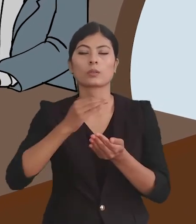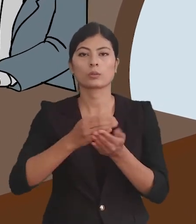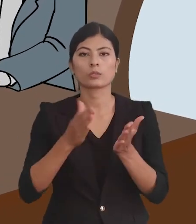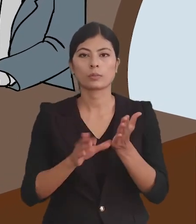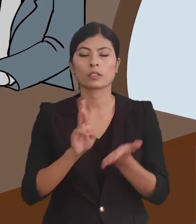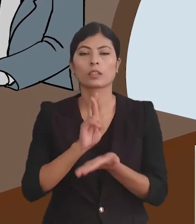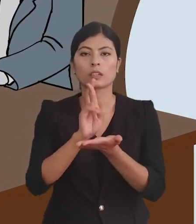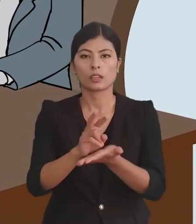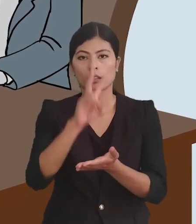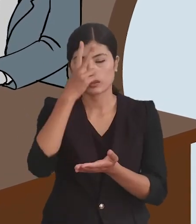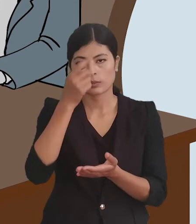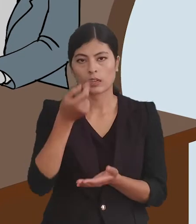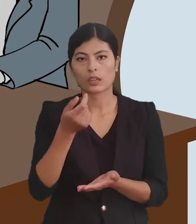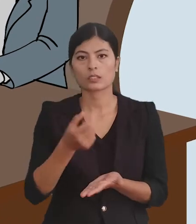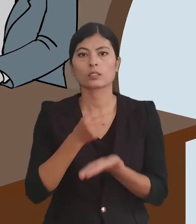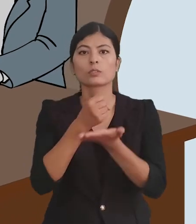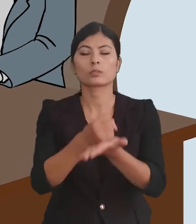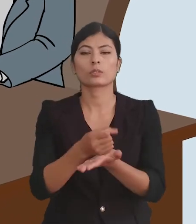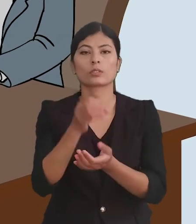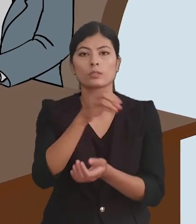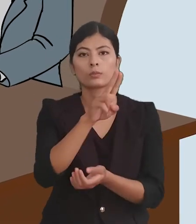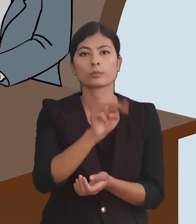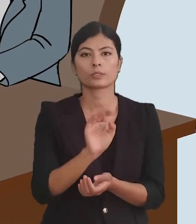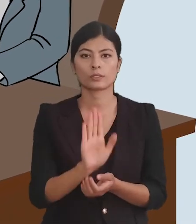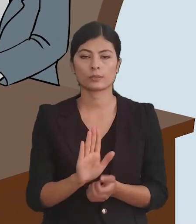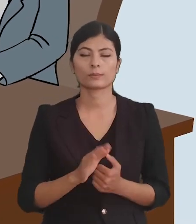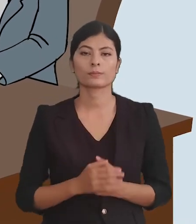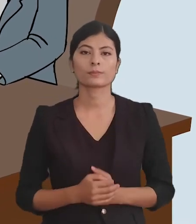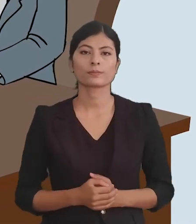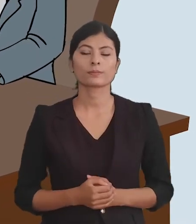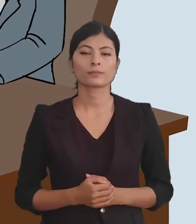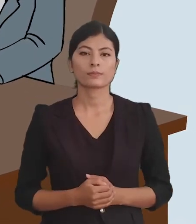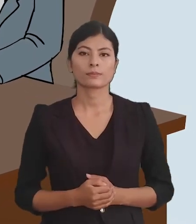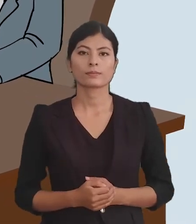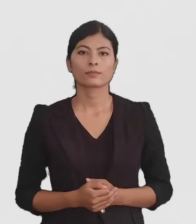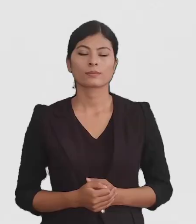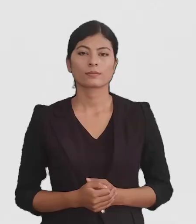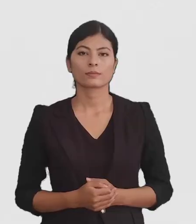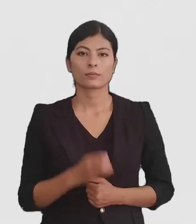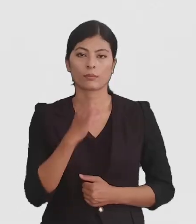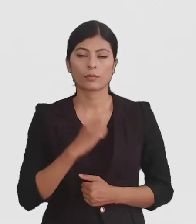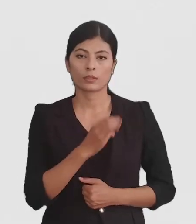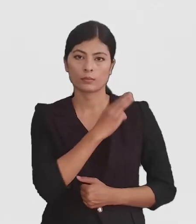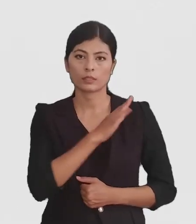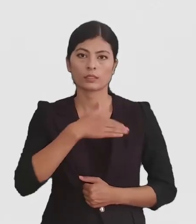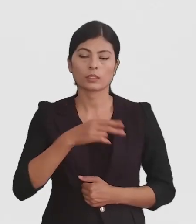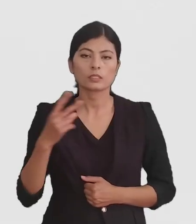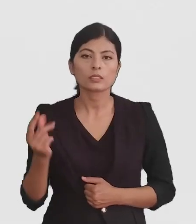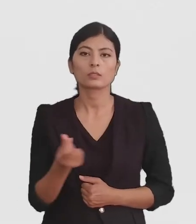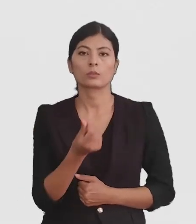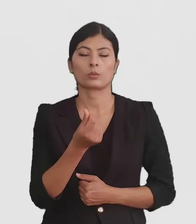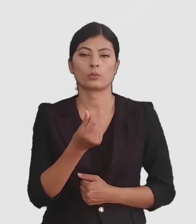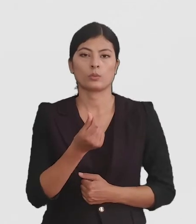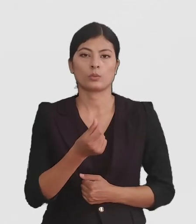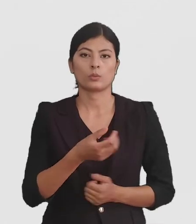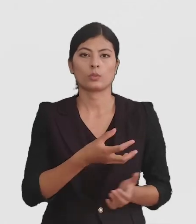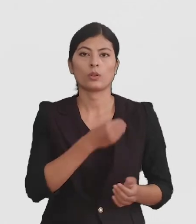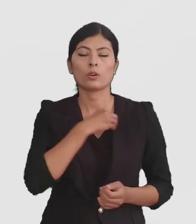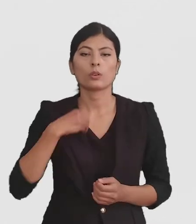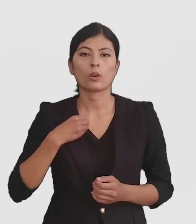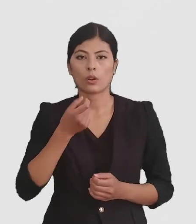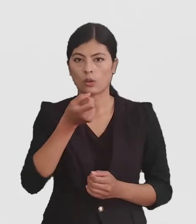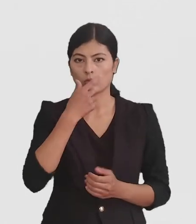निवारण कोष से राहत या आर्थिक सहयोग उपलब्ध करावे के होइया। पीड़ित के तत्काल उद्धार,